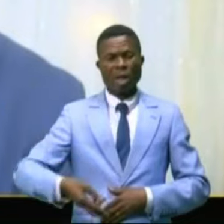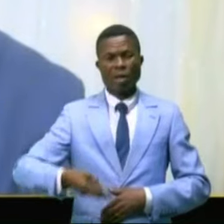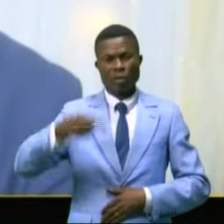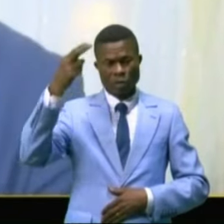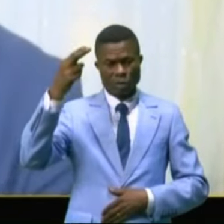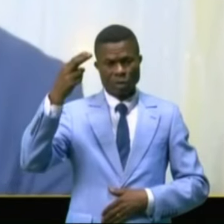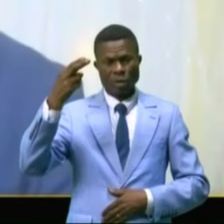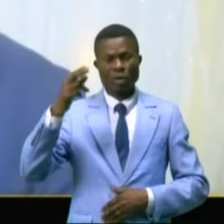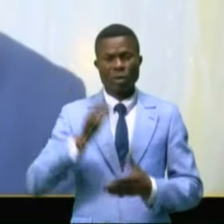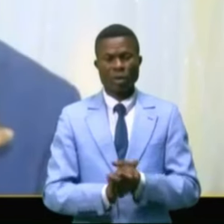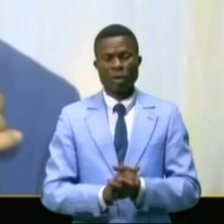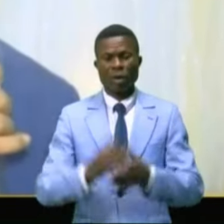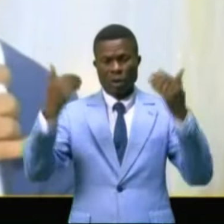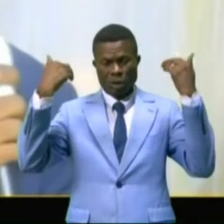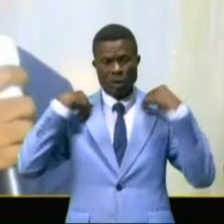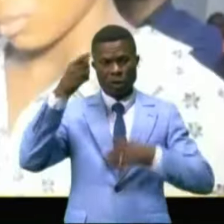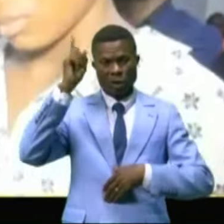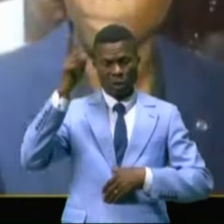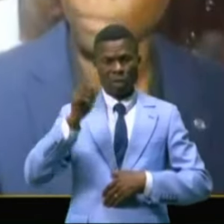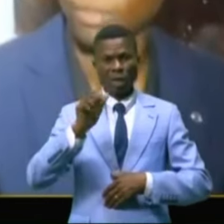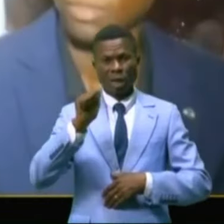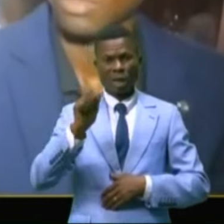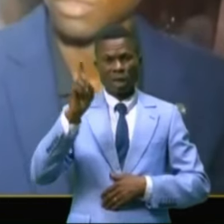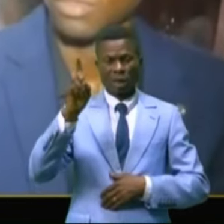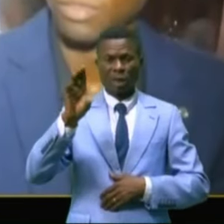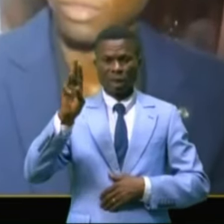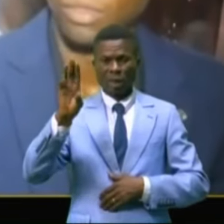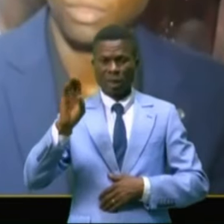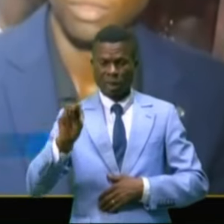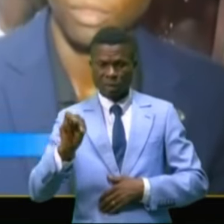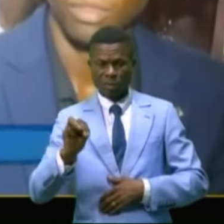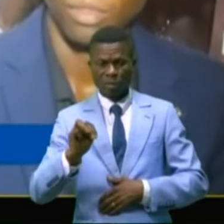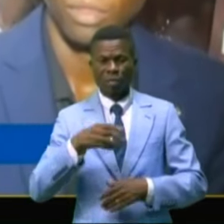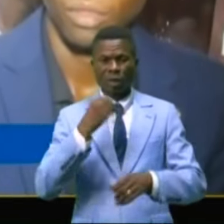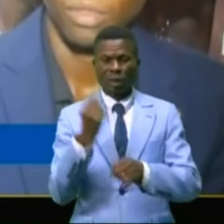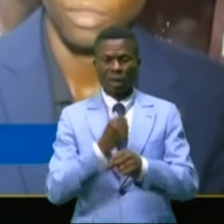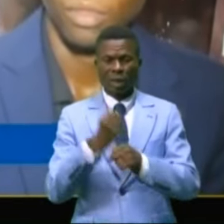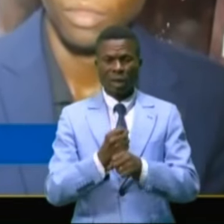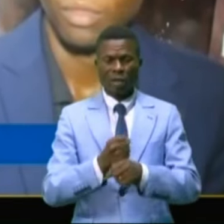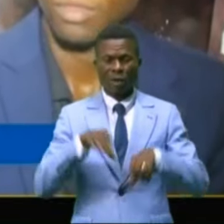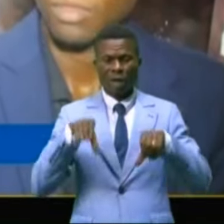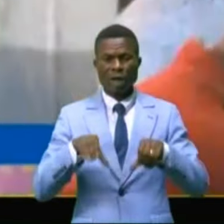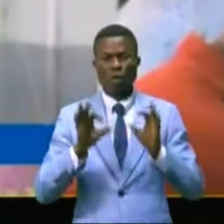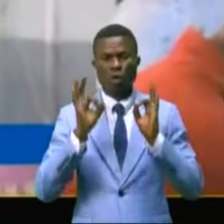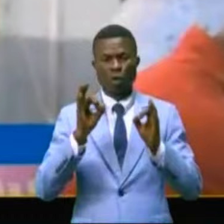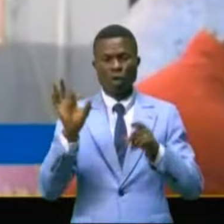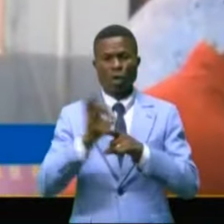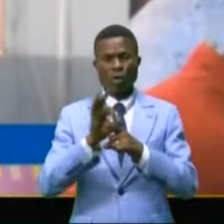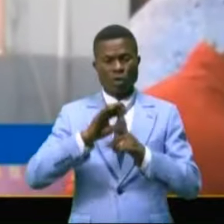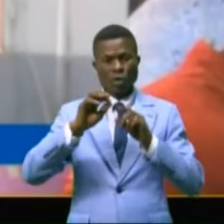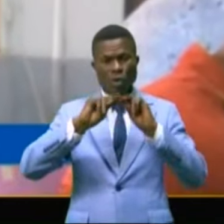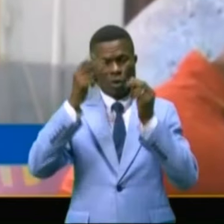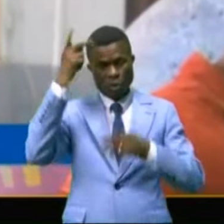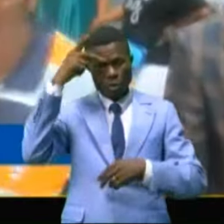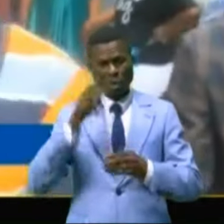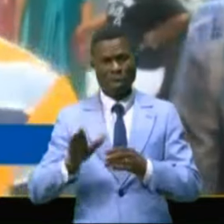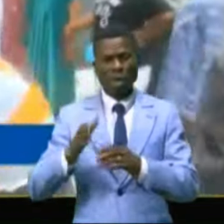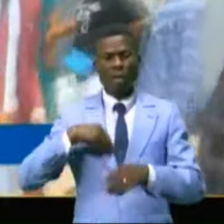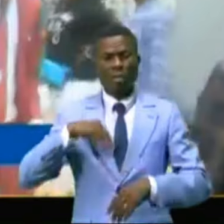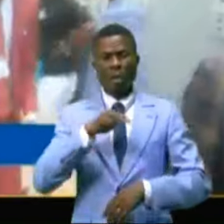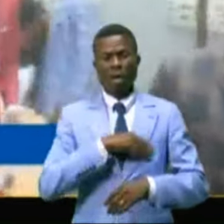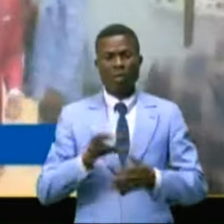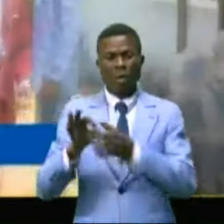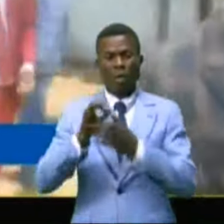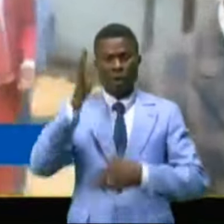guerengo numéro 1 de l'ADCN agir pour le développement Congo nouveau formation politique membre de l'Union sacrée dont